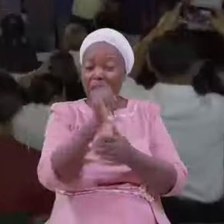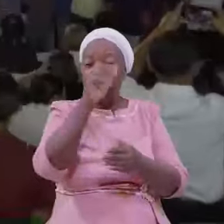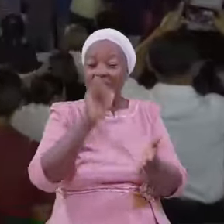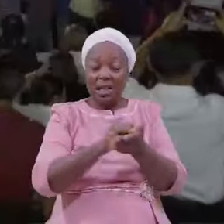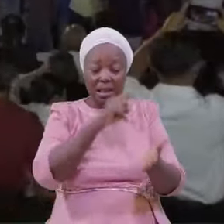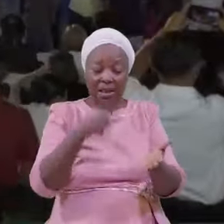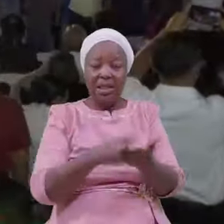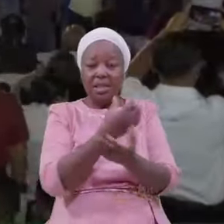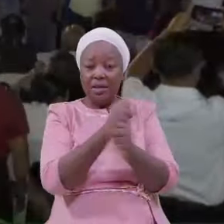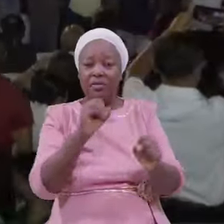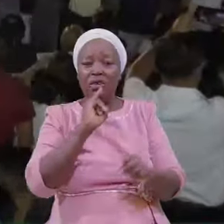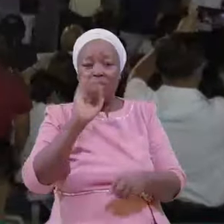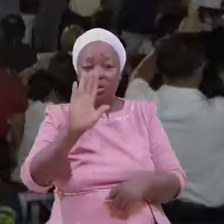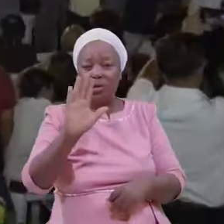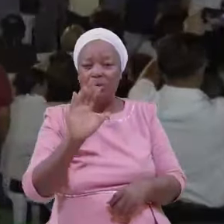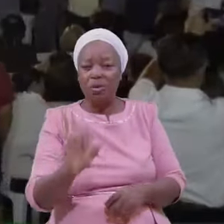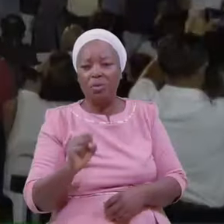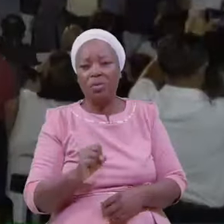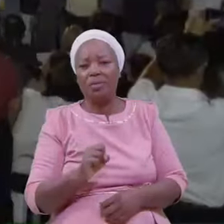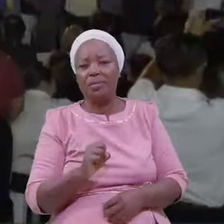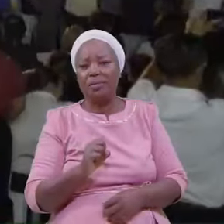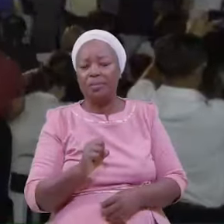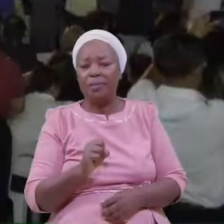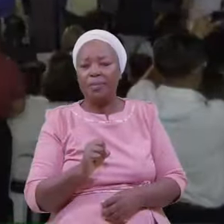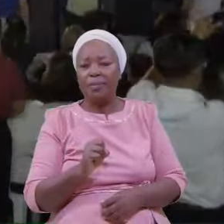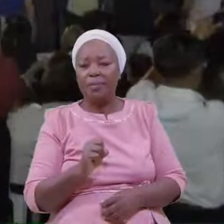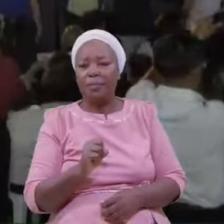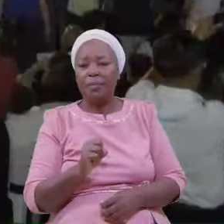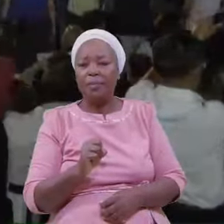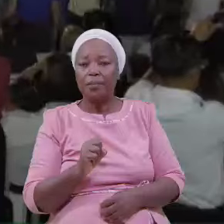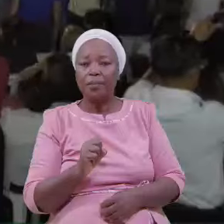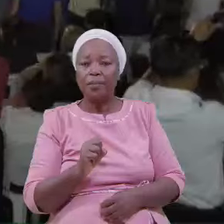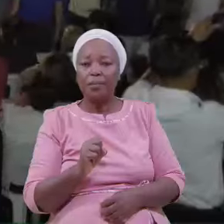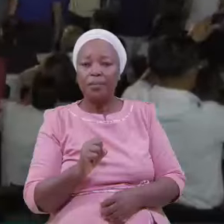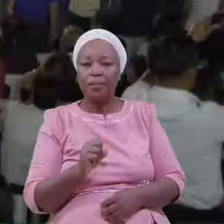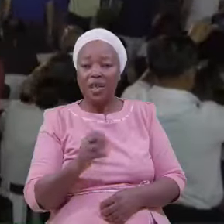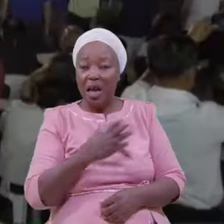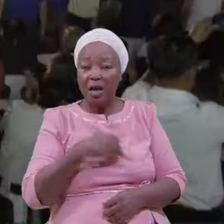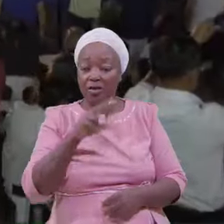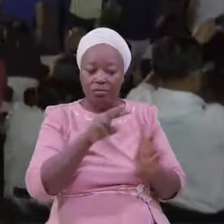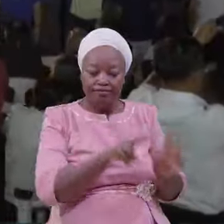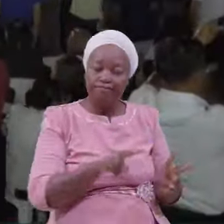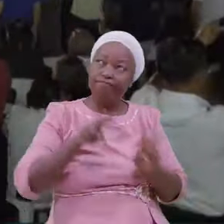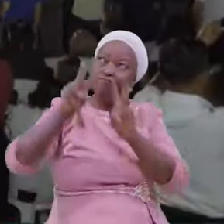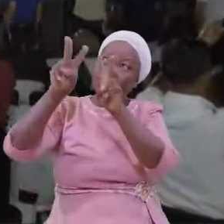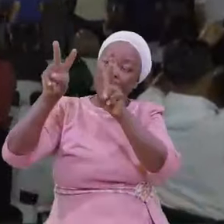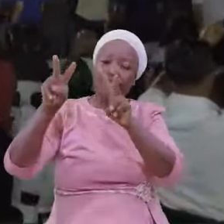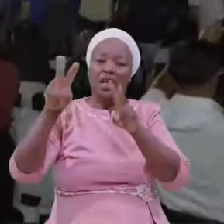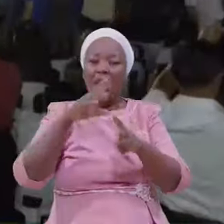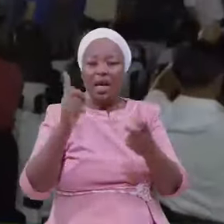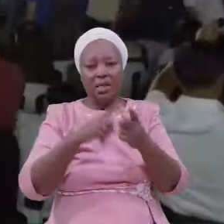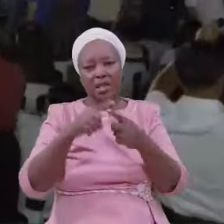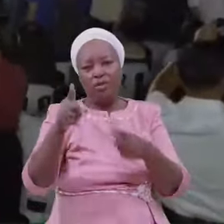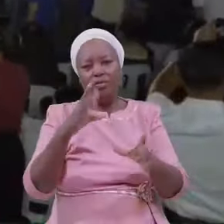yours. Naniniwala kayo ng kaligtasan ay sa iyo ngayon. Now you look unto the Lord and receive. Nakikita